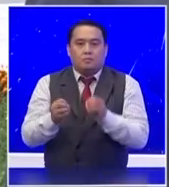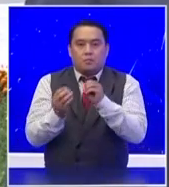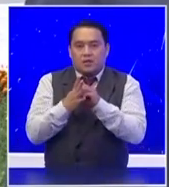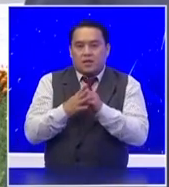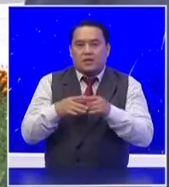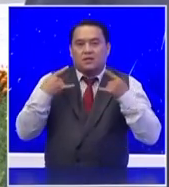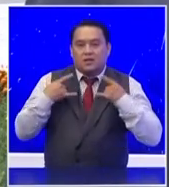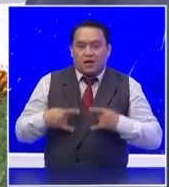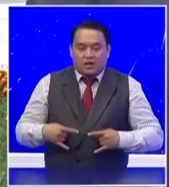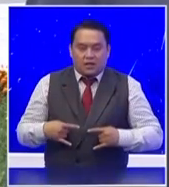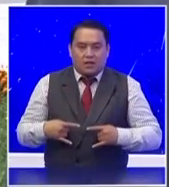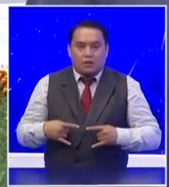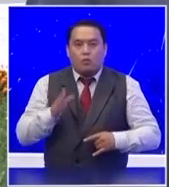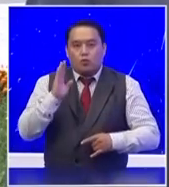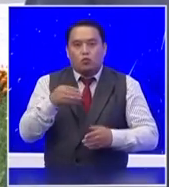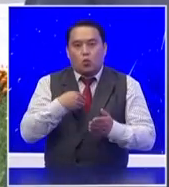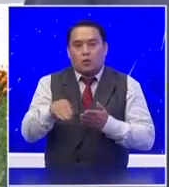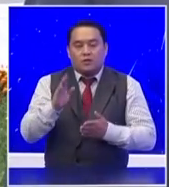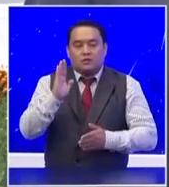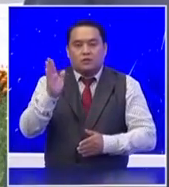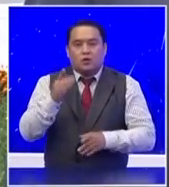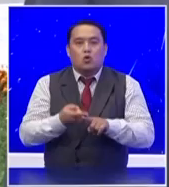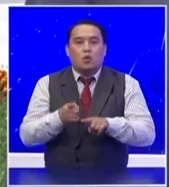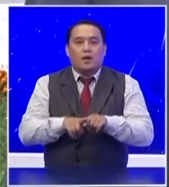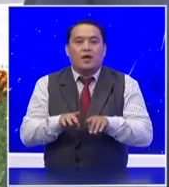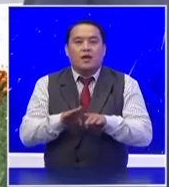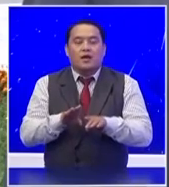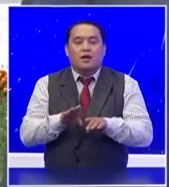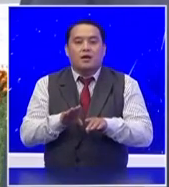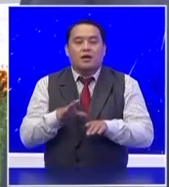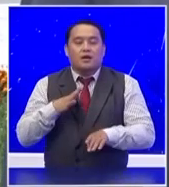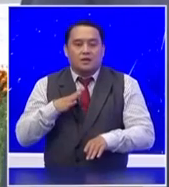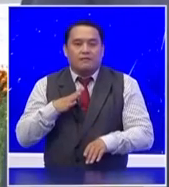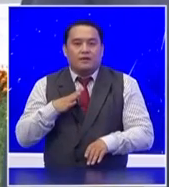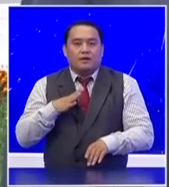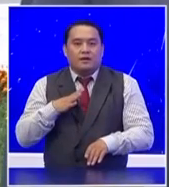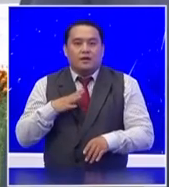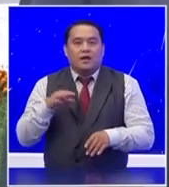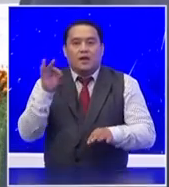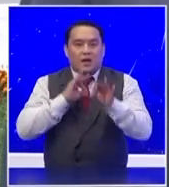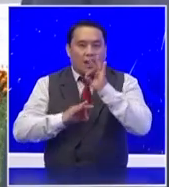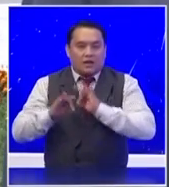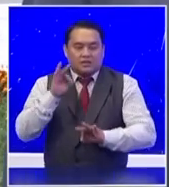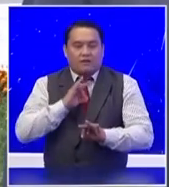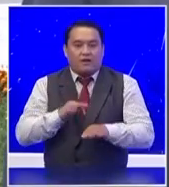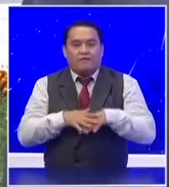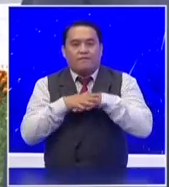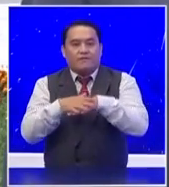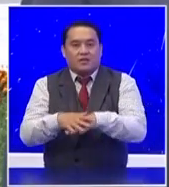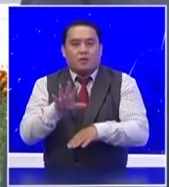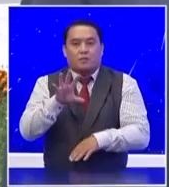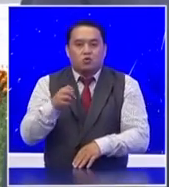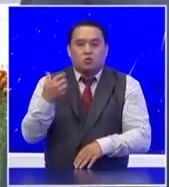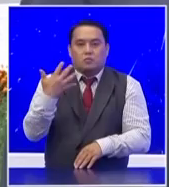15 рентген-аппаратов тоже будут приобретаться. Кроме этого, на лекарственные средства выделено